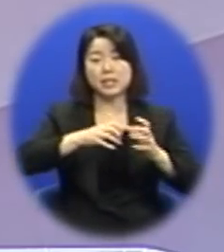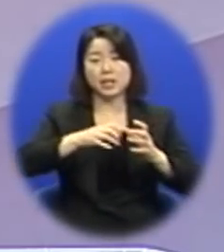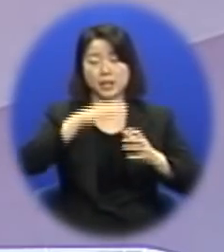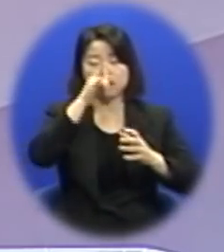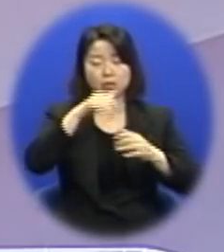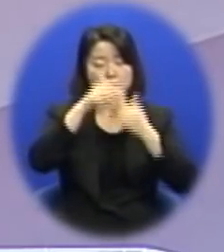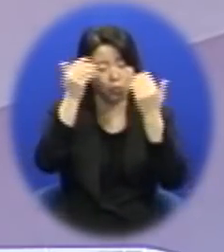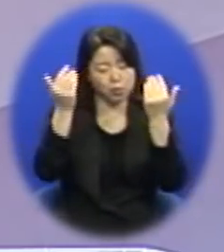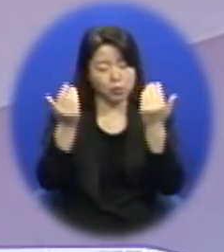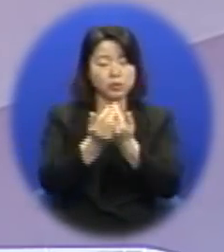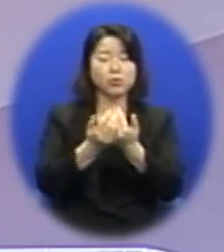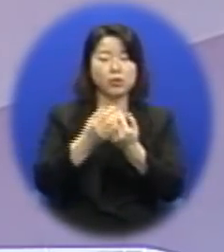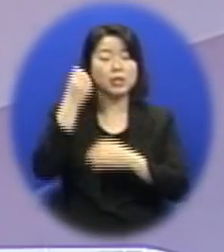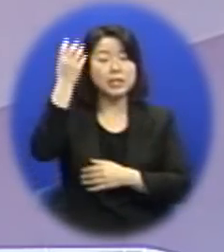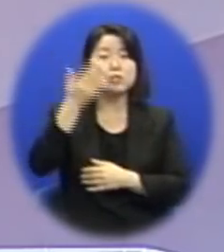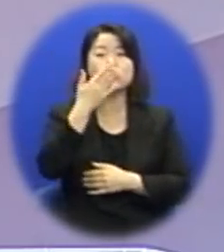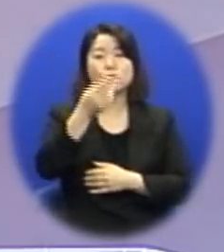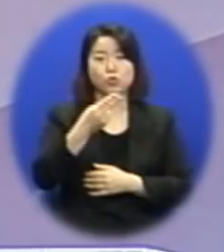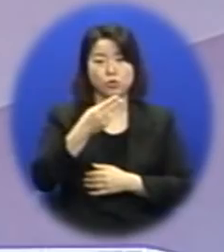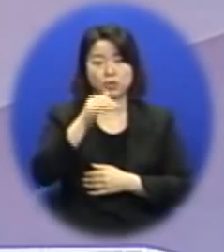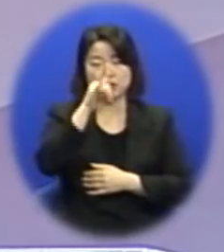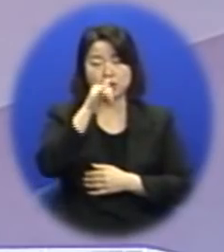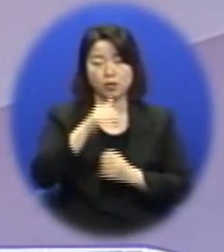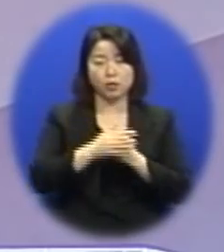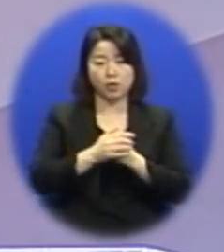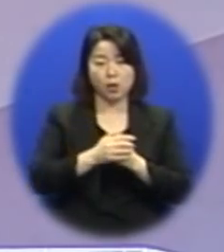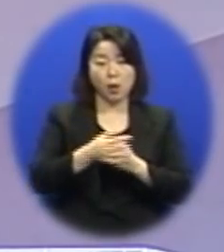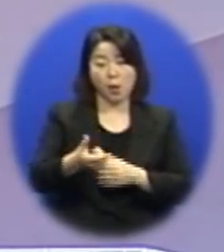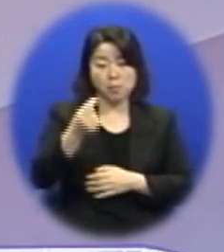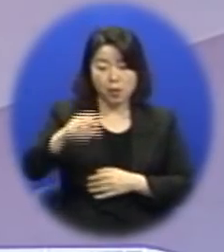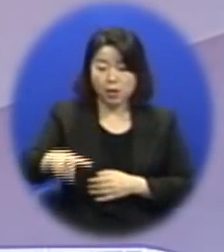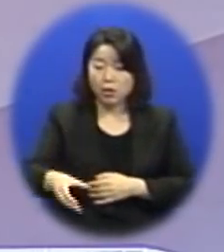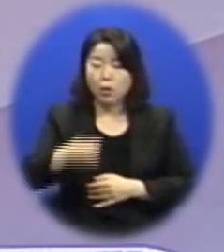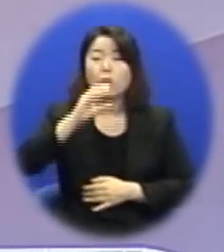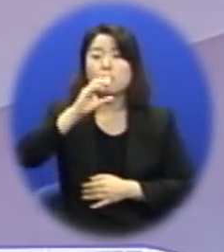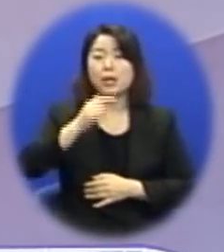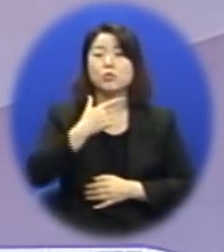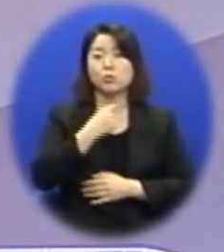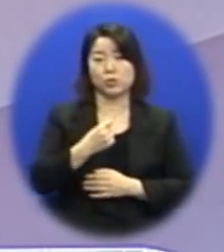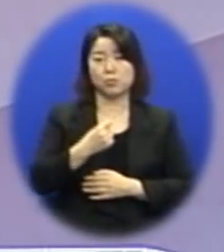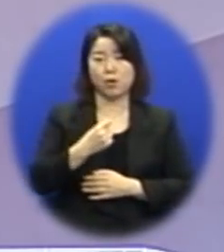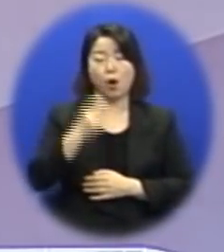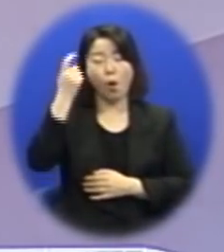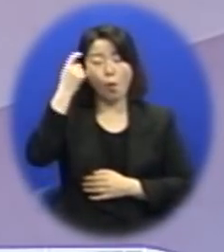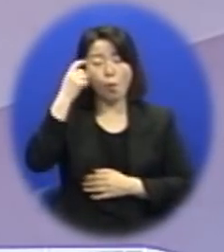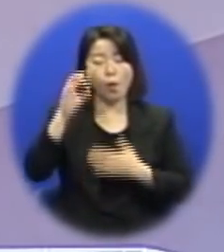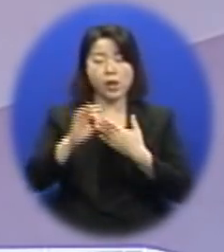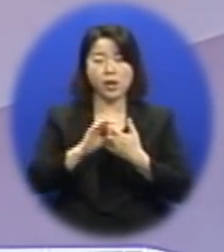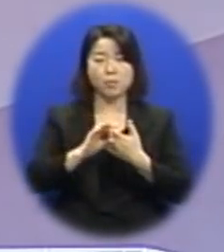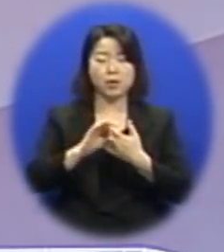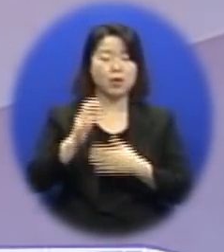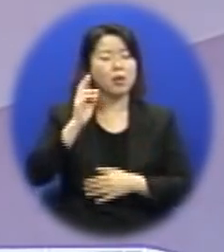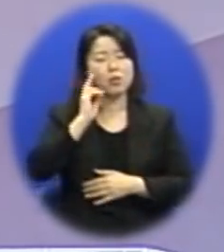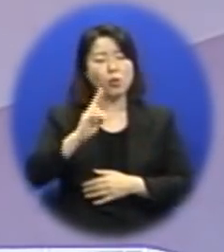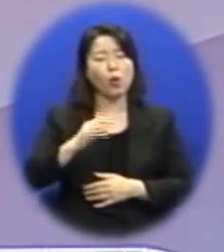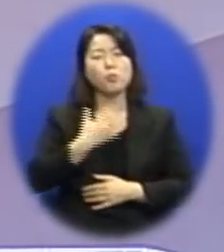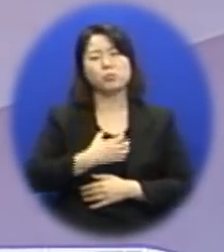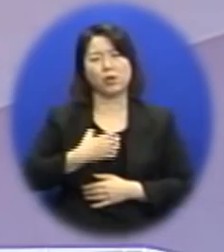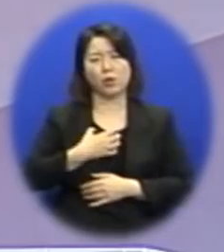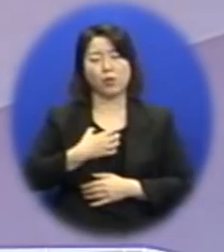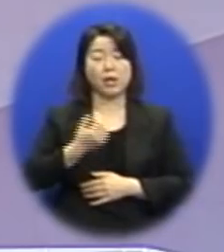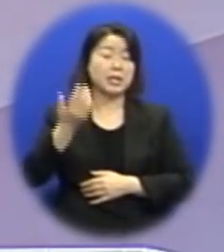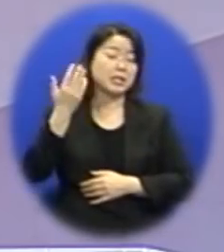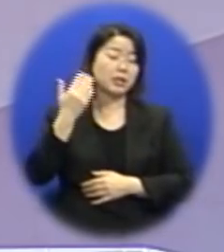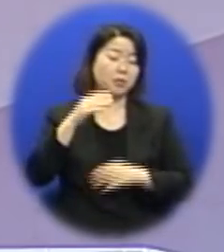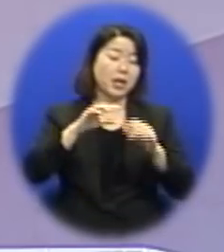수 있다는 그는 얼른 강물을 마시려고 했습니다 왜냐하면 너무 괴로웠습니다 자기가이 세상에 사는 삶이